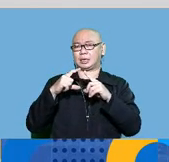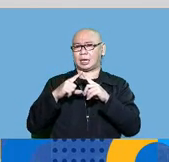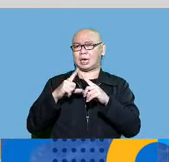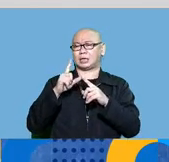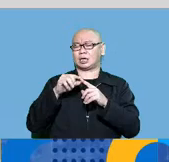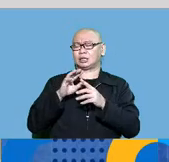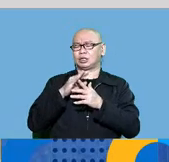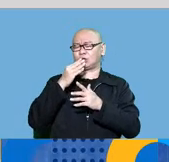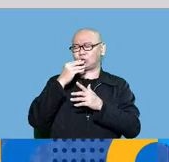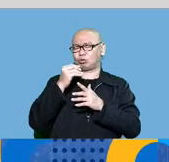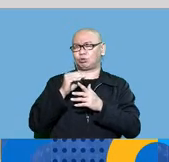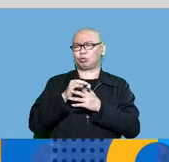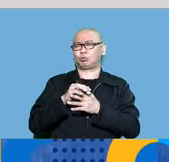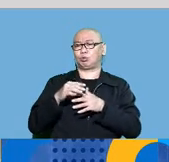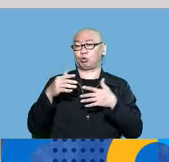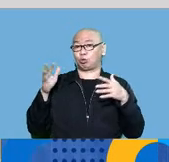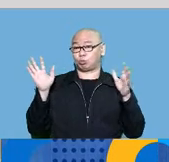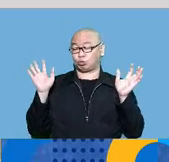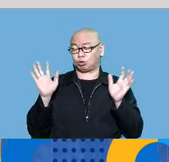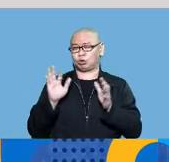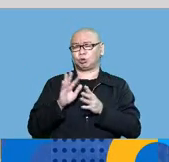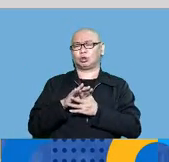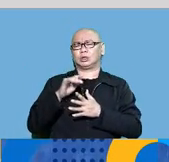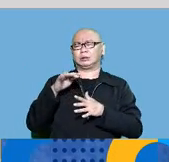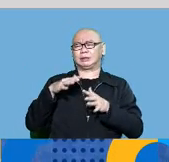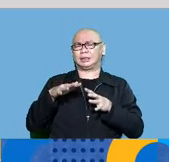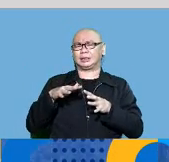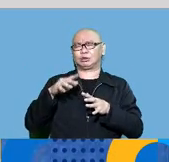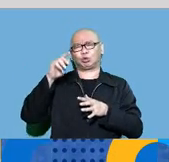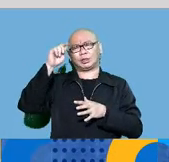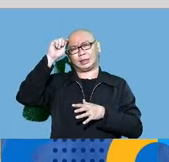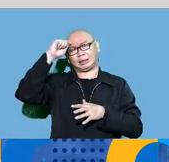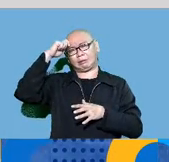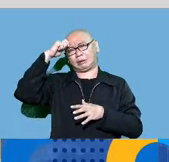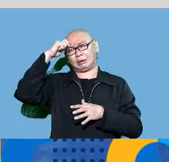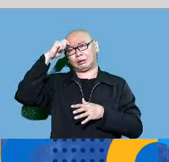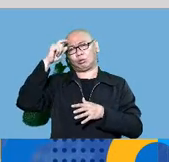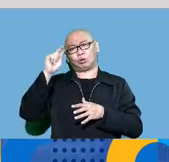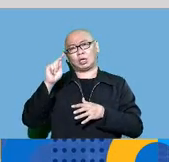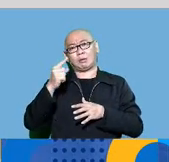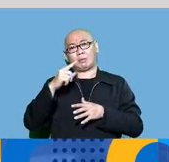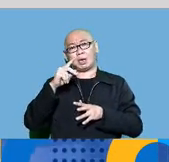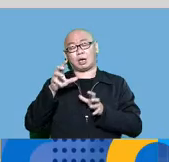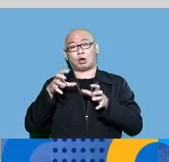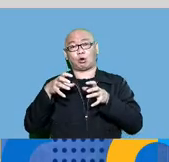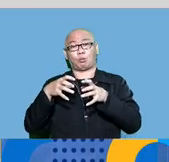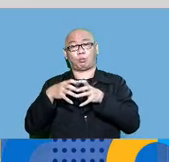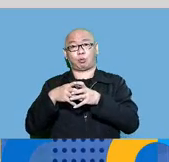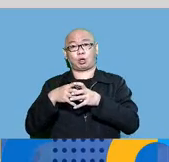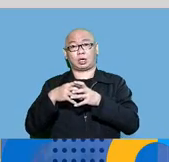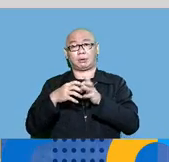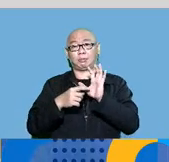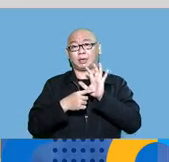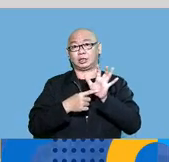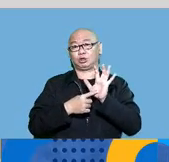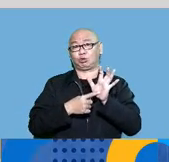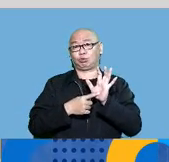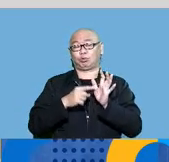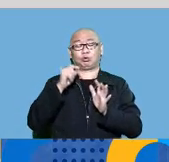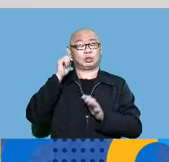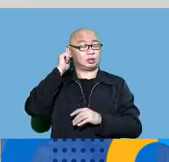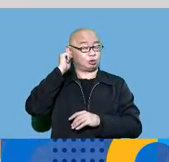tikus, ada puyuh dan sebagainya. Ini seringkali menyulitkan, terutama kalau yang kelompoknya